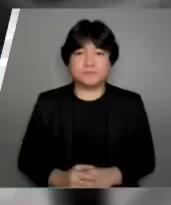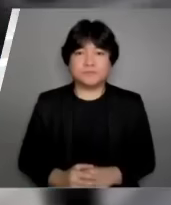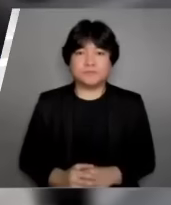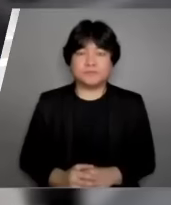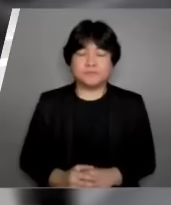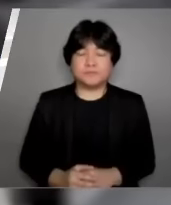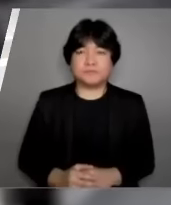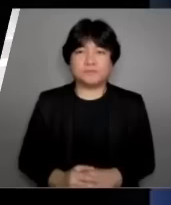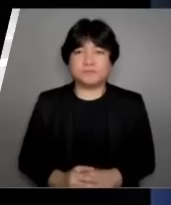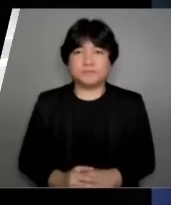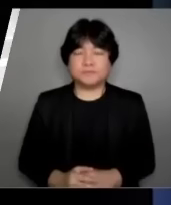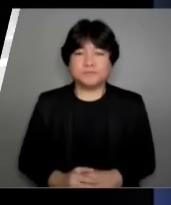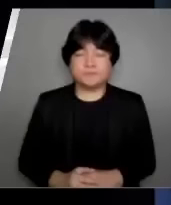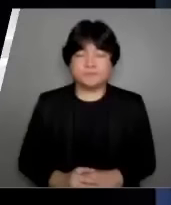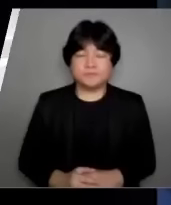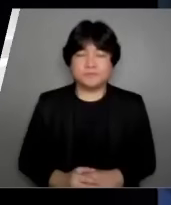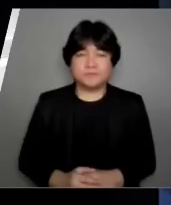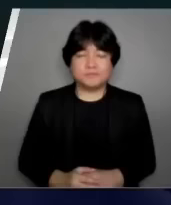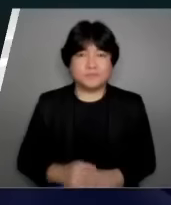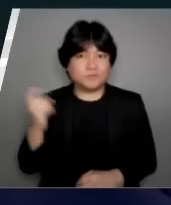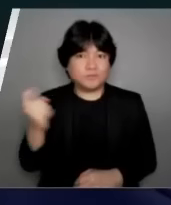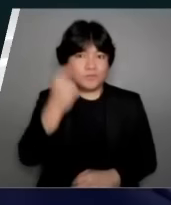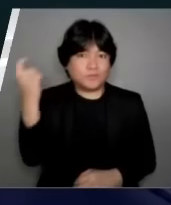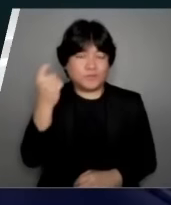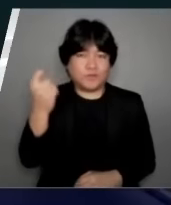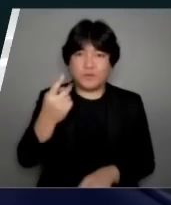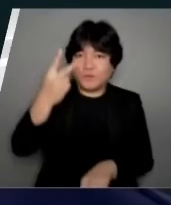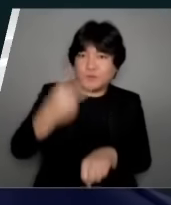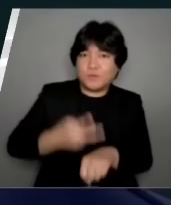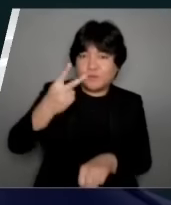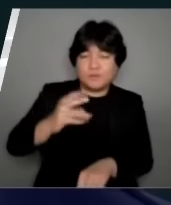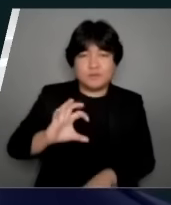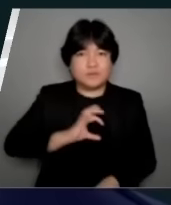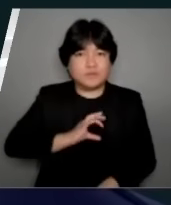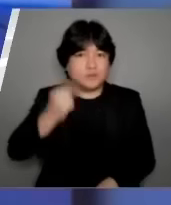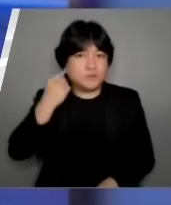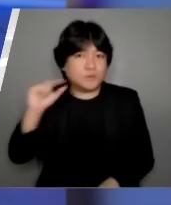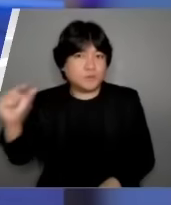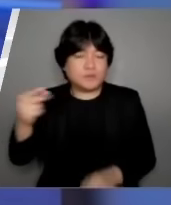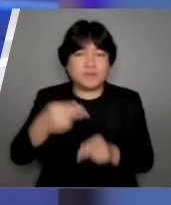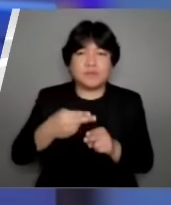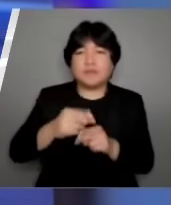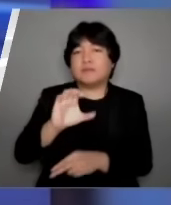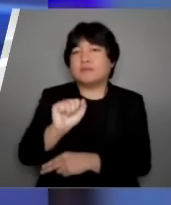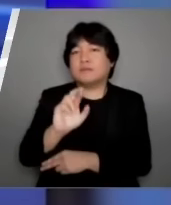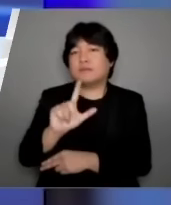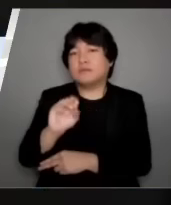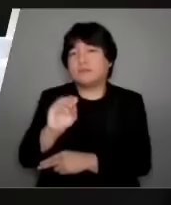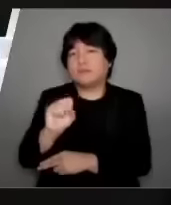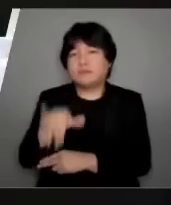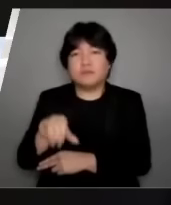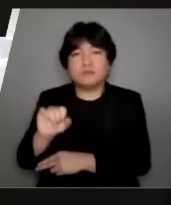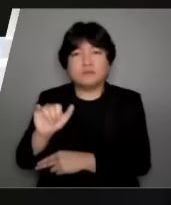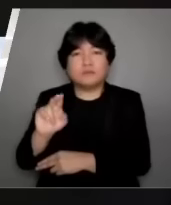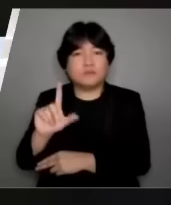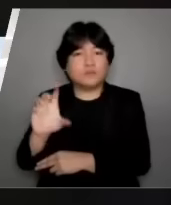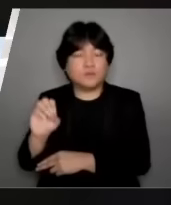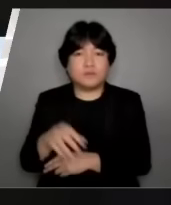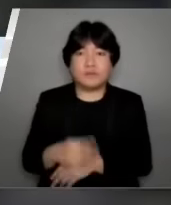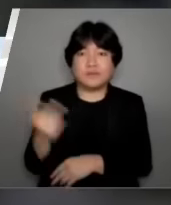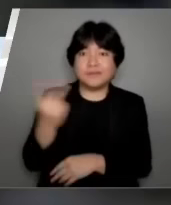Matamis ang panalo ng kauna-unahan two-time Olympic gold medalist ng Pilipinas na si Carlos Yulo. Sintamis na pag-iibigan nila na